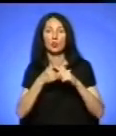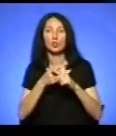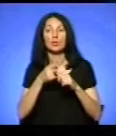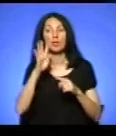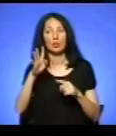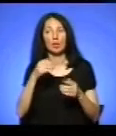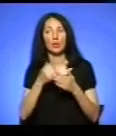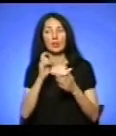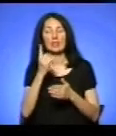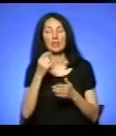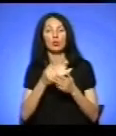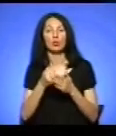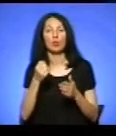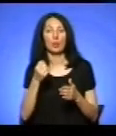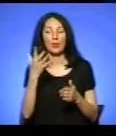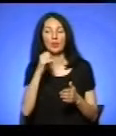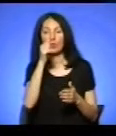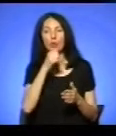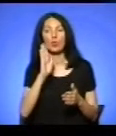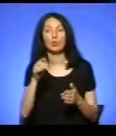до 5 років в рік буде приходити